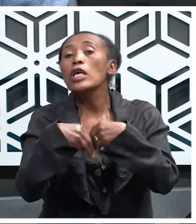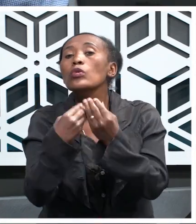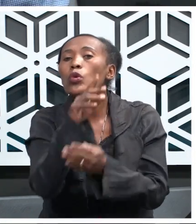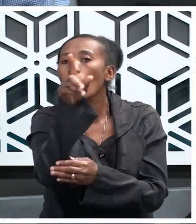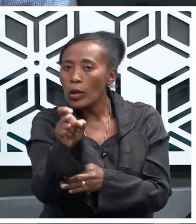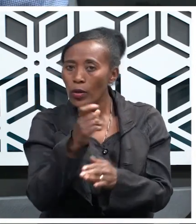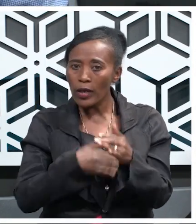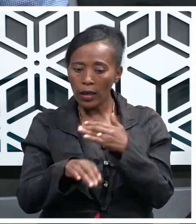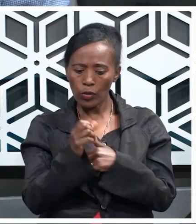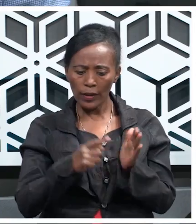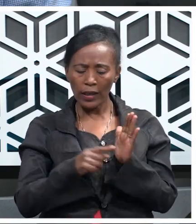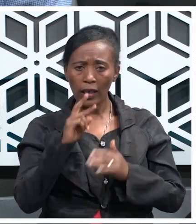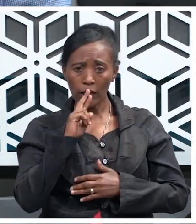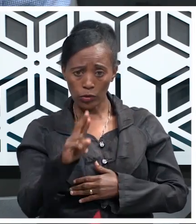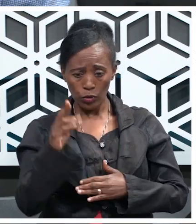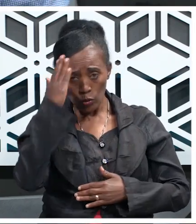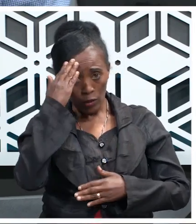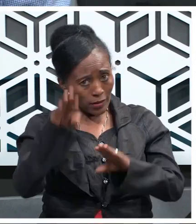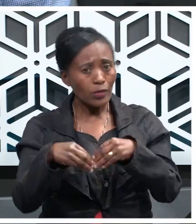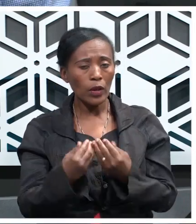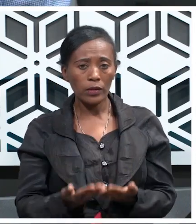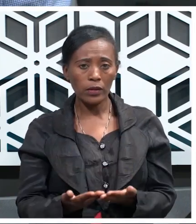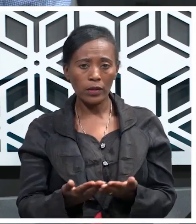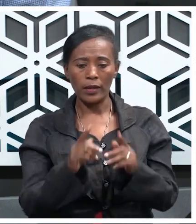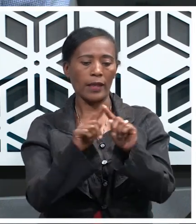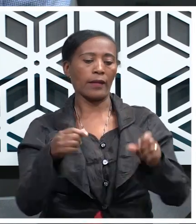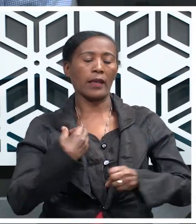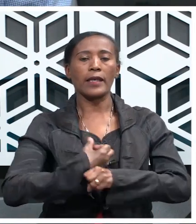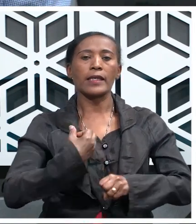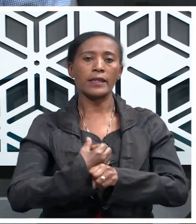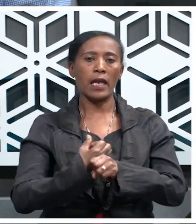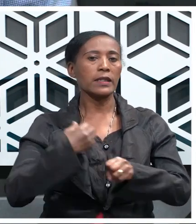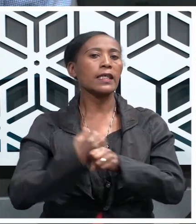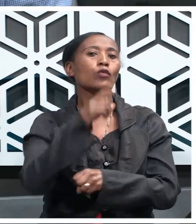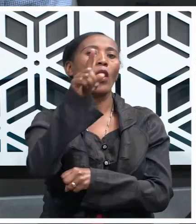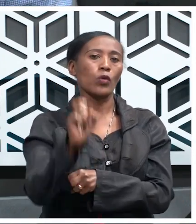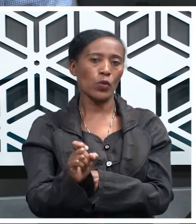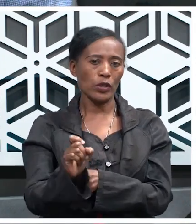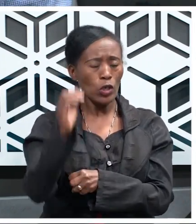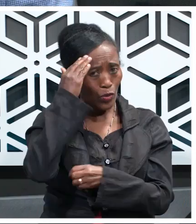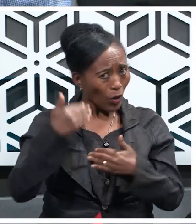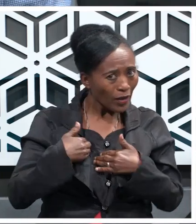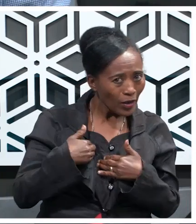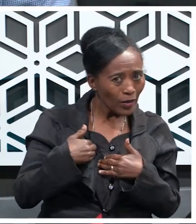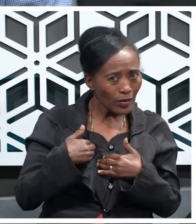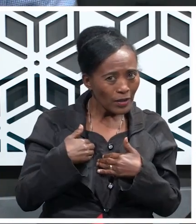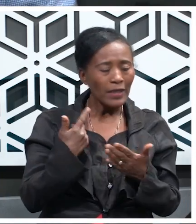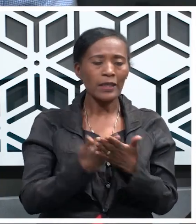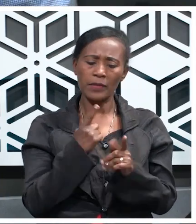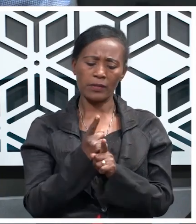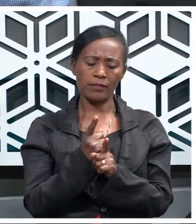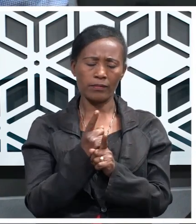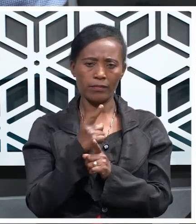ሰጥቶታል ወይ? የአካል ጉዳተኞችን ጉዳይ ተጋላጭነታቸውን ኡቅና ሰጥቶት የተለየ ስራስ እንደው ሰርቷል ወይ? እንደው ኡቅናውስ አለ ወይ? በደንብ